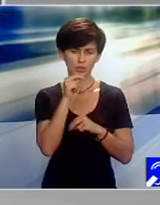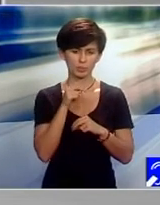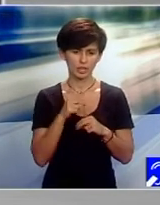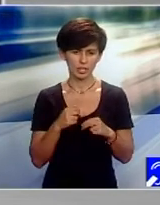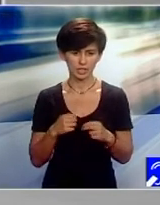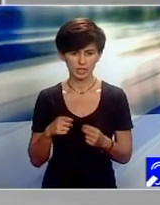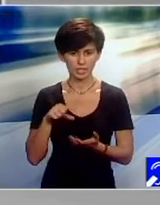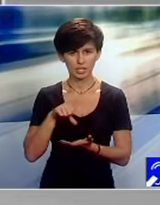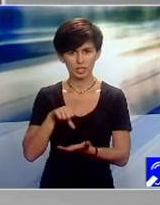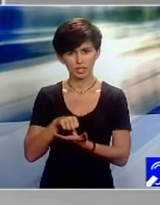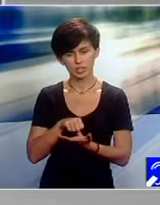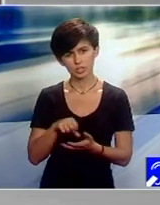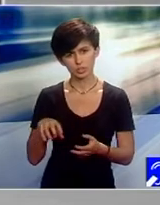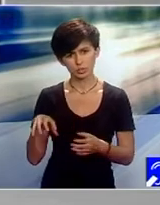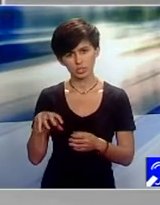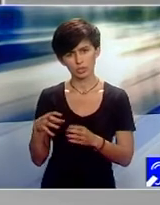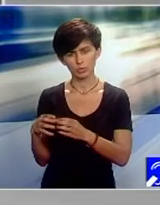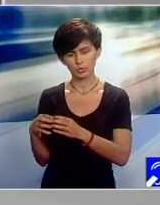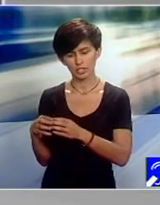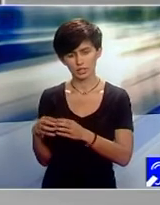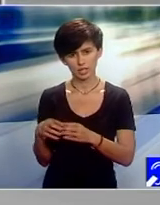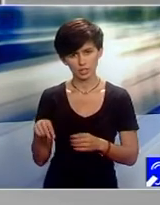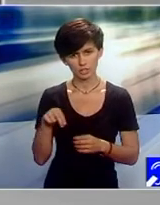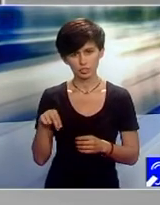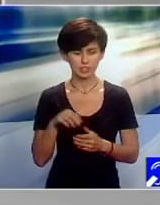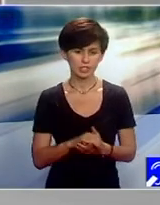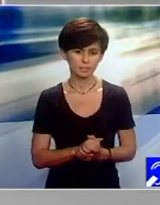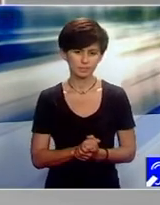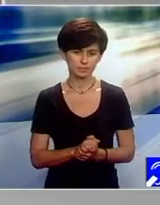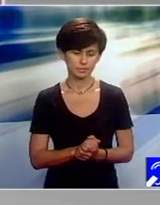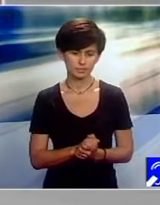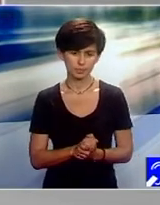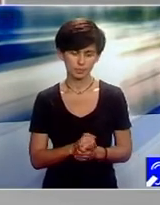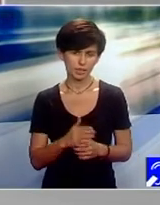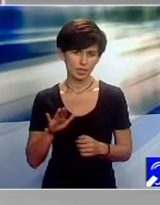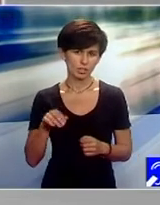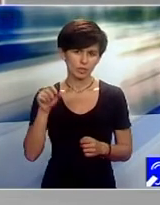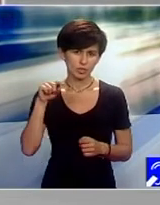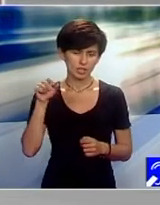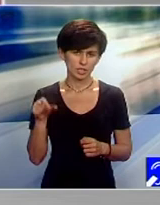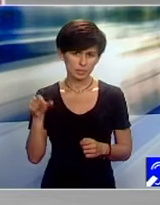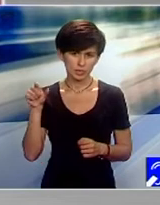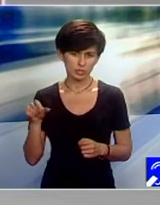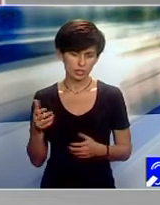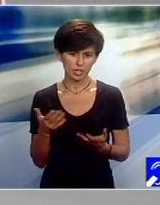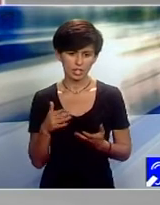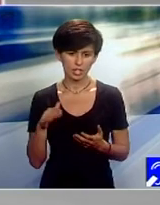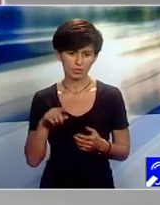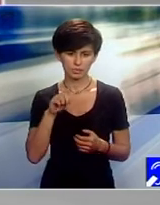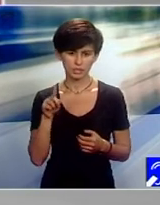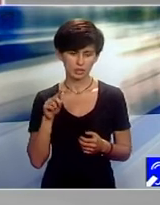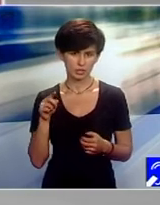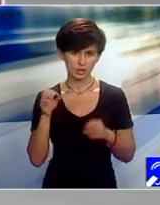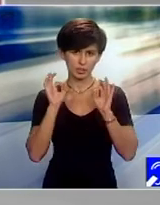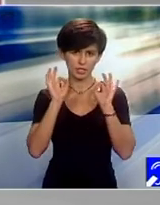din cadrul Centrului Comunitar Județean. Ați avut persoane care să fie avut vreo întrebare specială pentru dumneavoastră, să fi